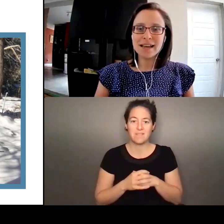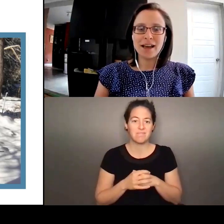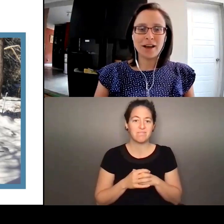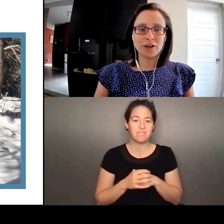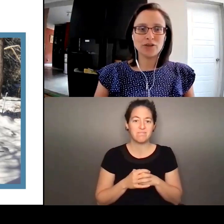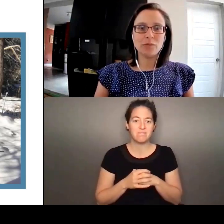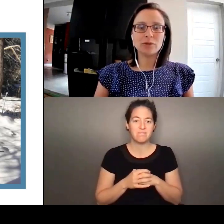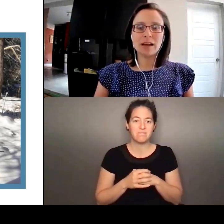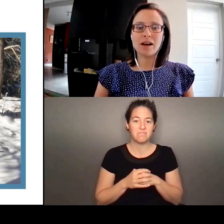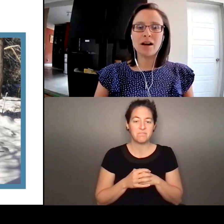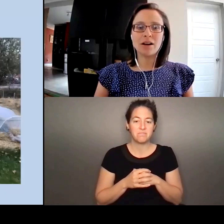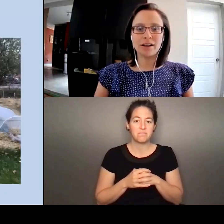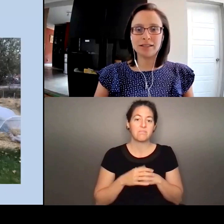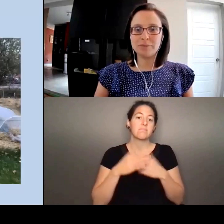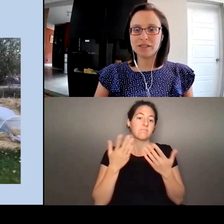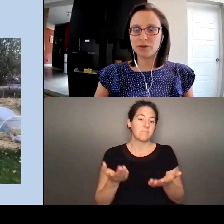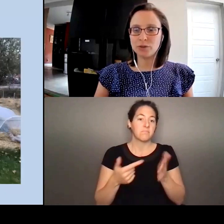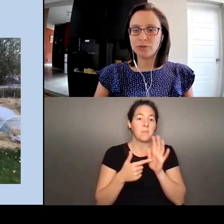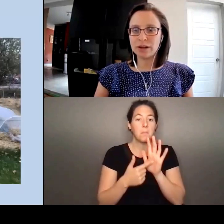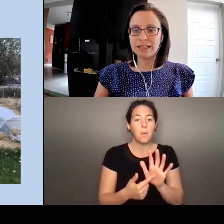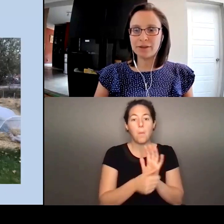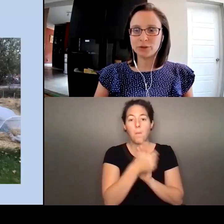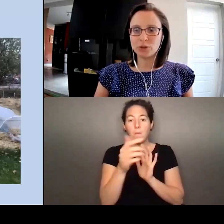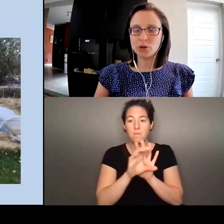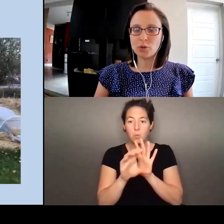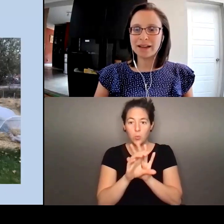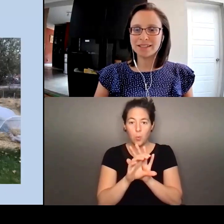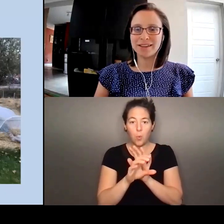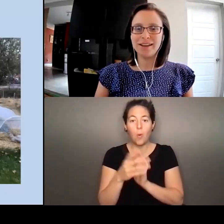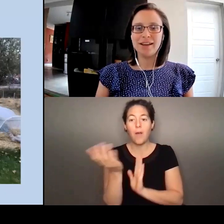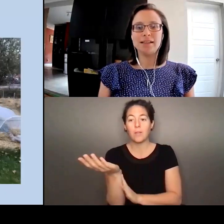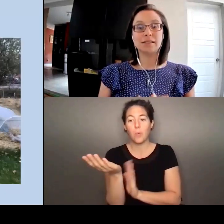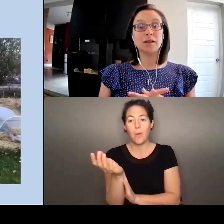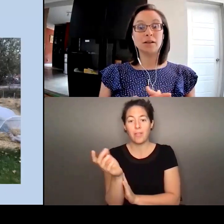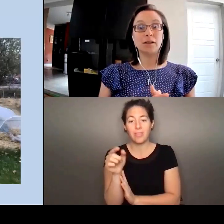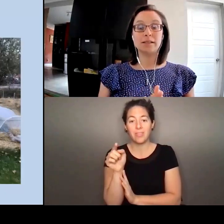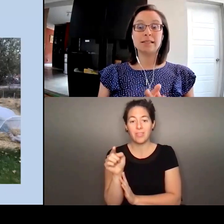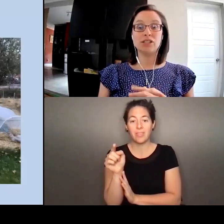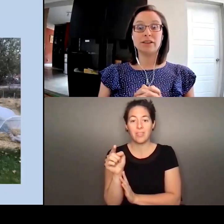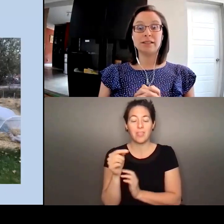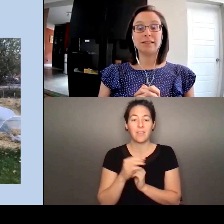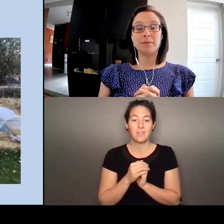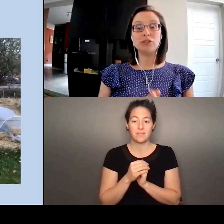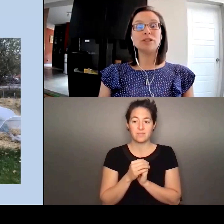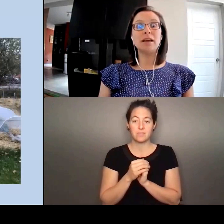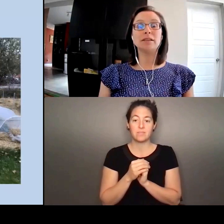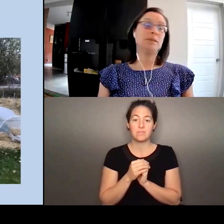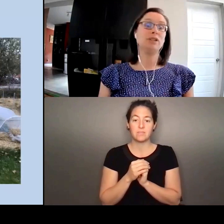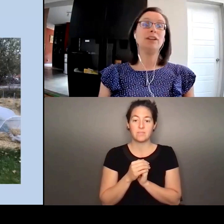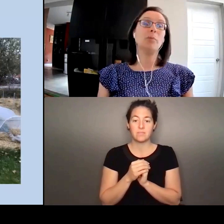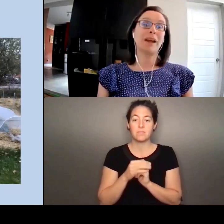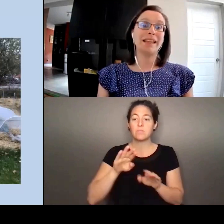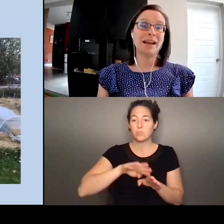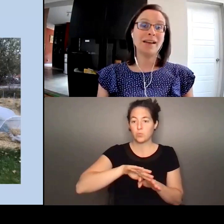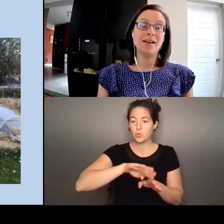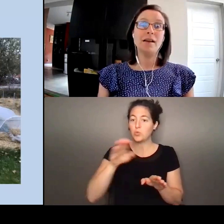ici, je vous montre encore des petites photos. Vous voyez la photo de droite. Ça, c'était mes tunnels